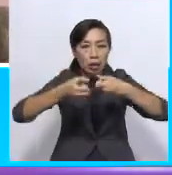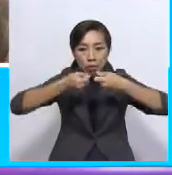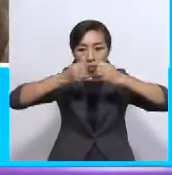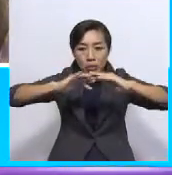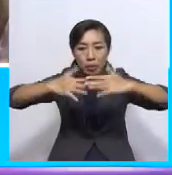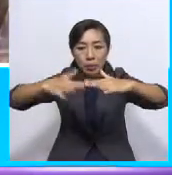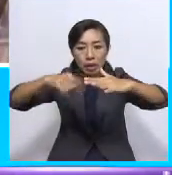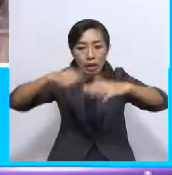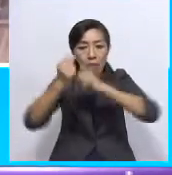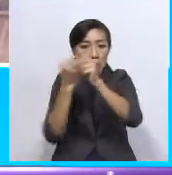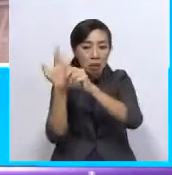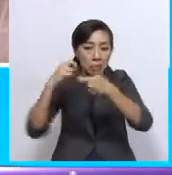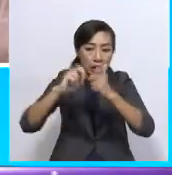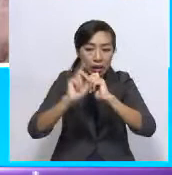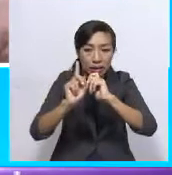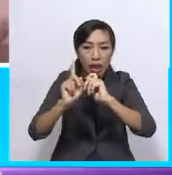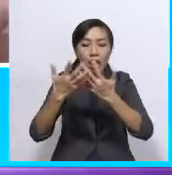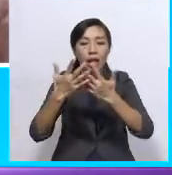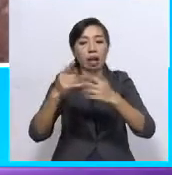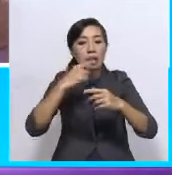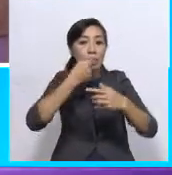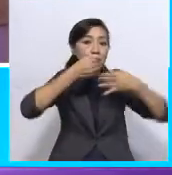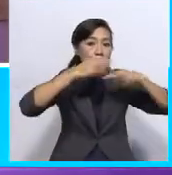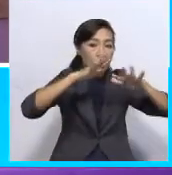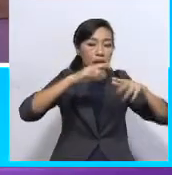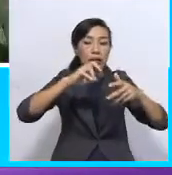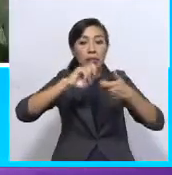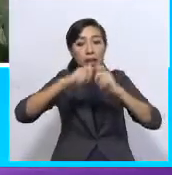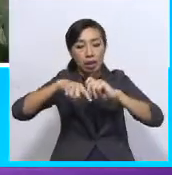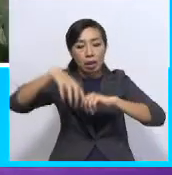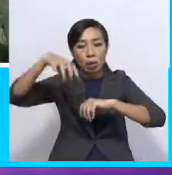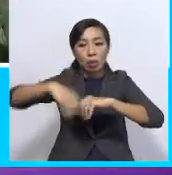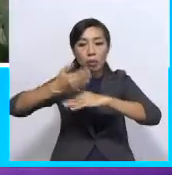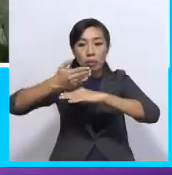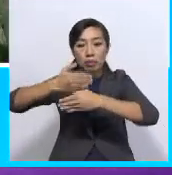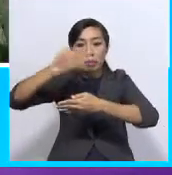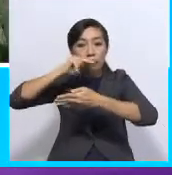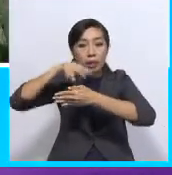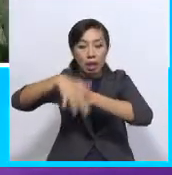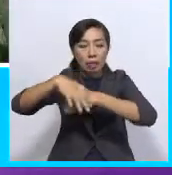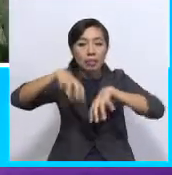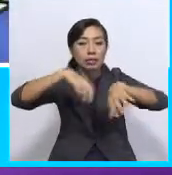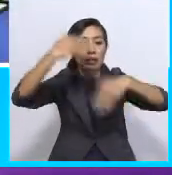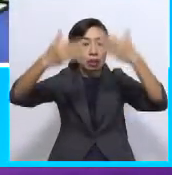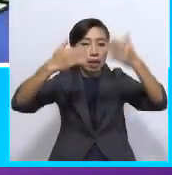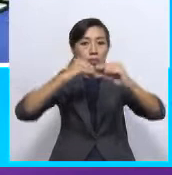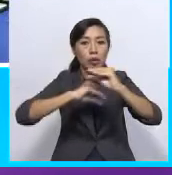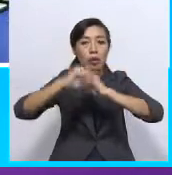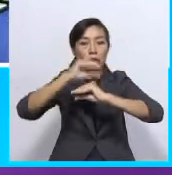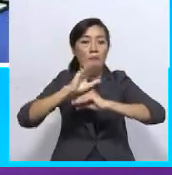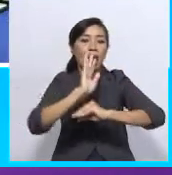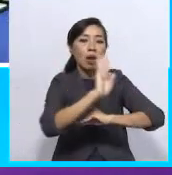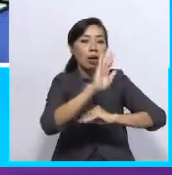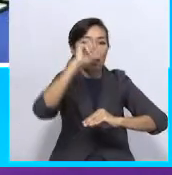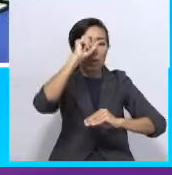งปีที่ผ่านมาและขอบเขตของระบบนิเวศทางทะเลกรมชลประทานครับนำจัดแสดงนิทรรศการโครงการอันเนื่องมาจาก